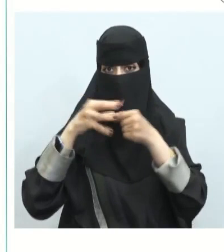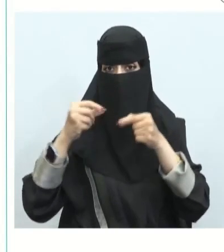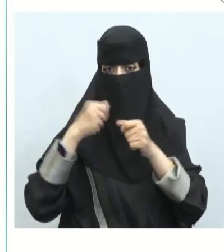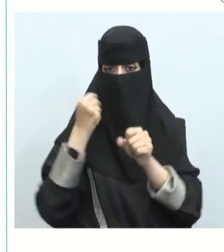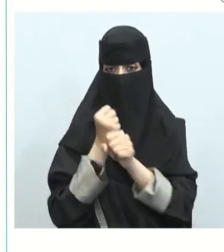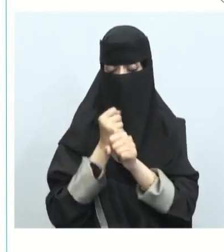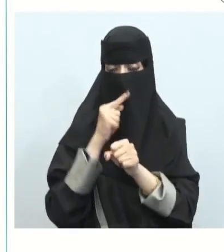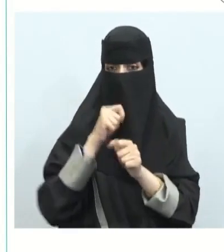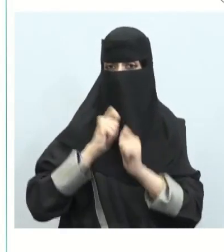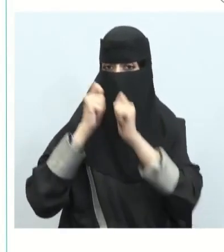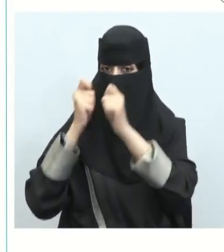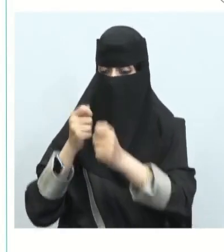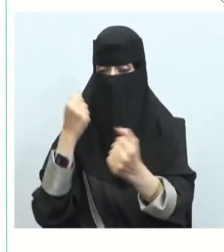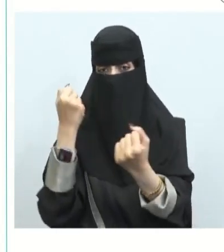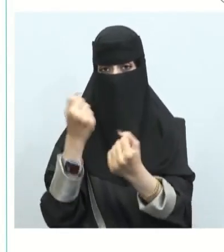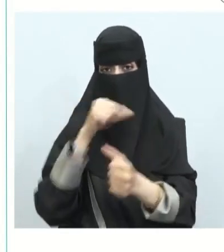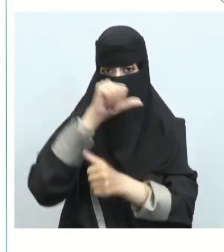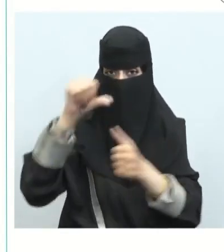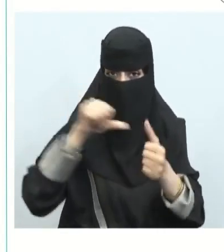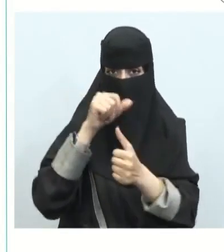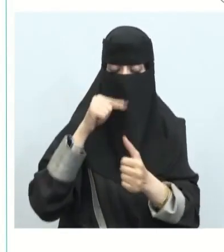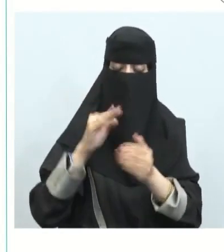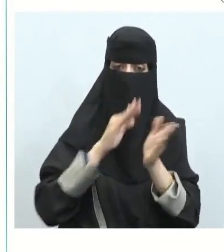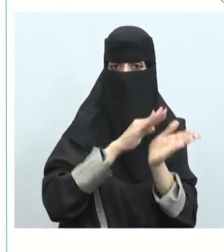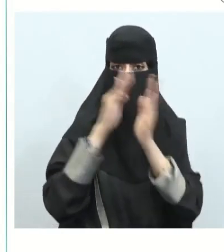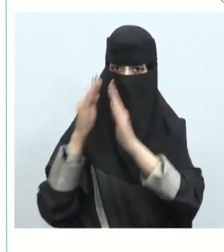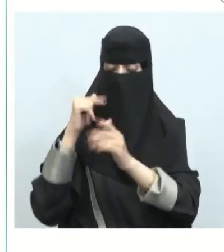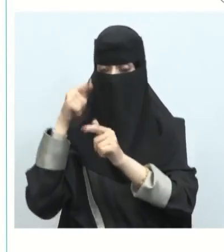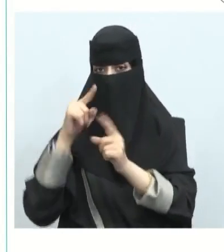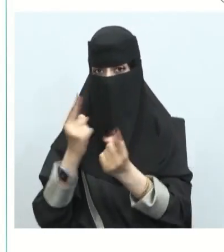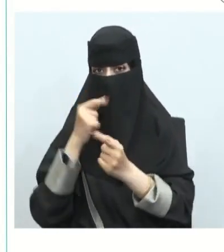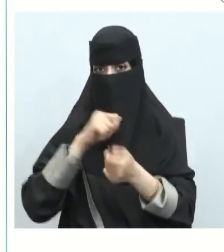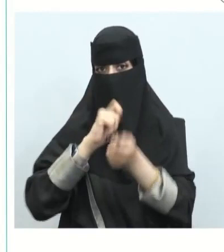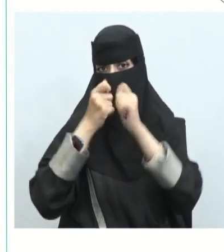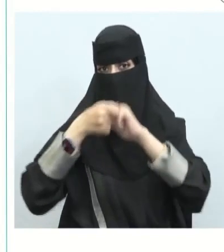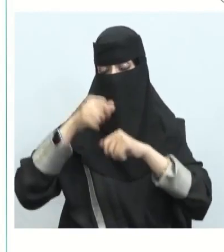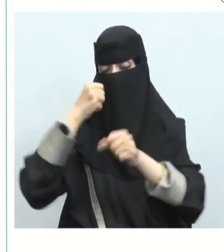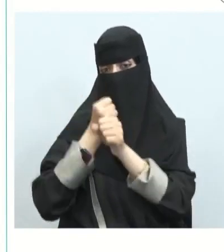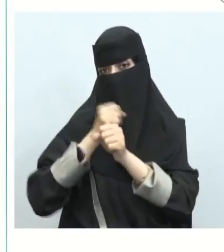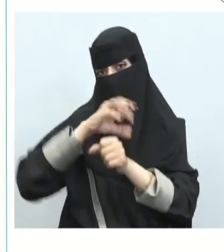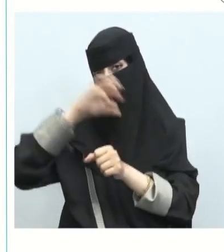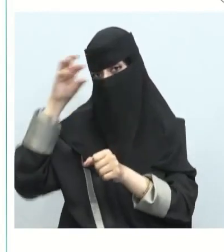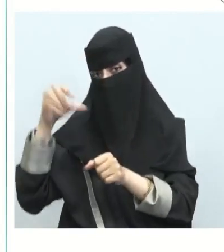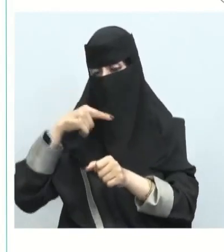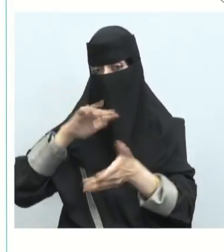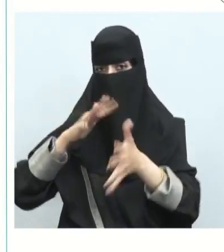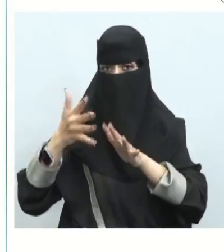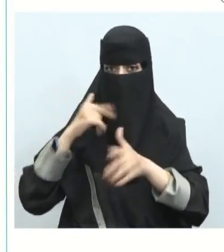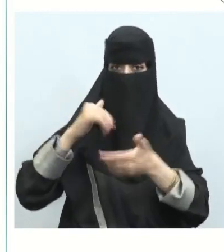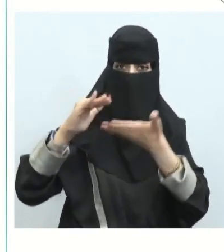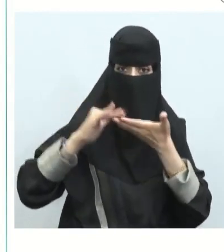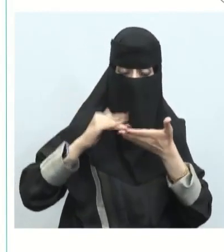وظائفهم فتقدم لهم تدريب لتولي مناصب اخرى متاحه مثلا تحويلهم الى وظائف اخرى او قد